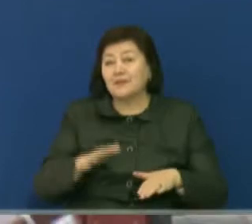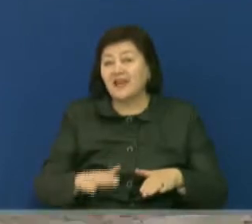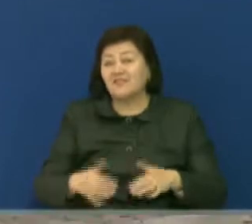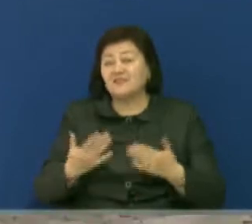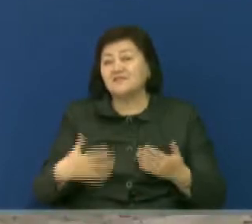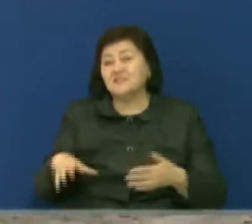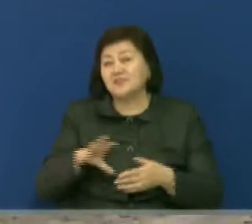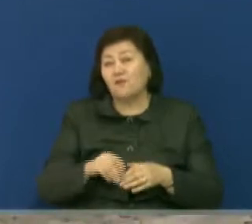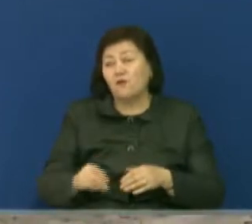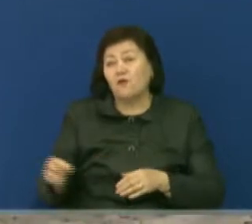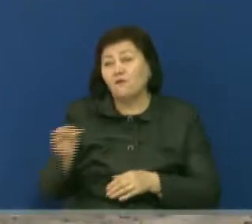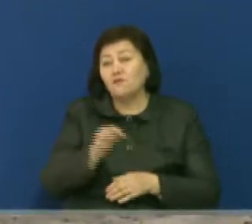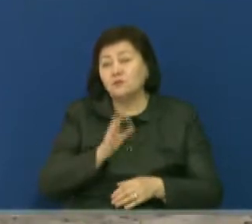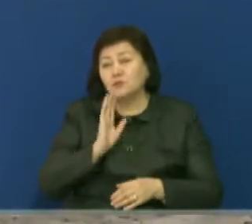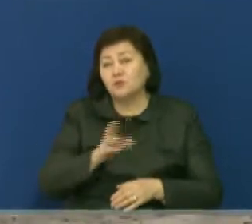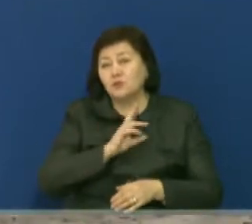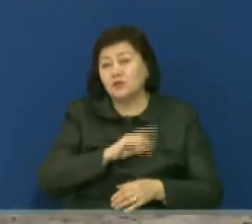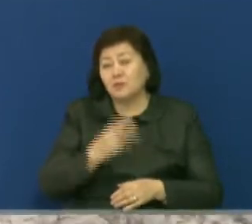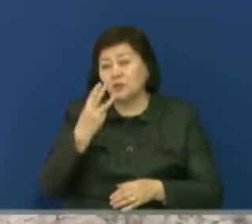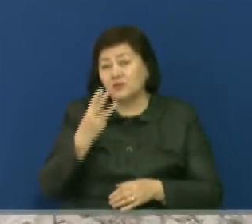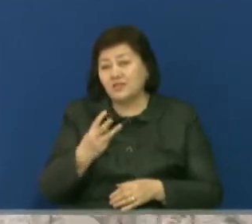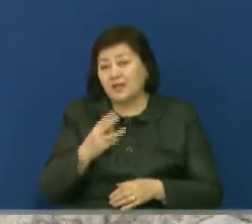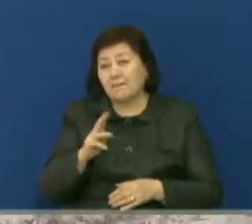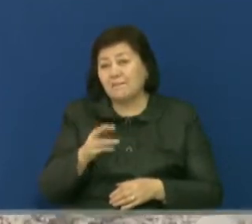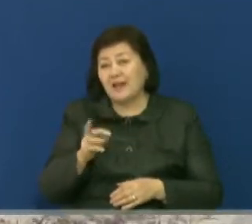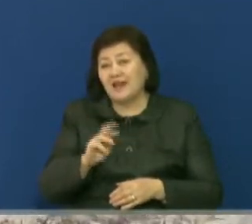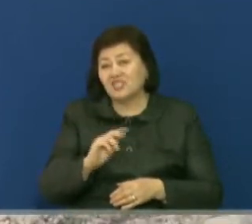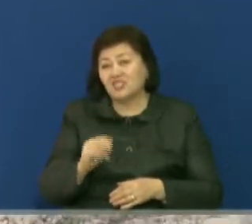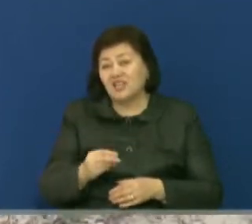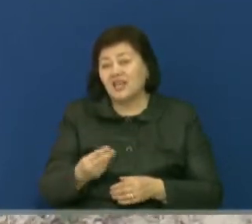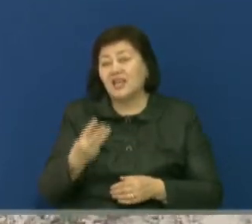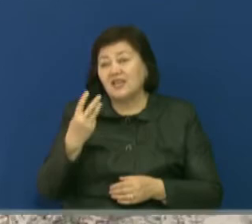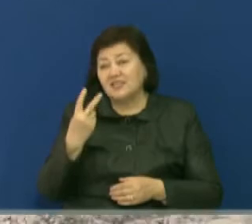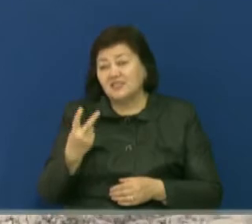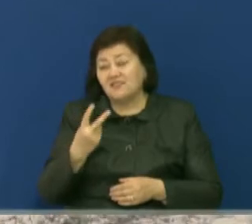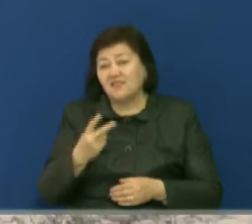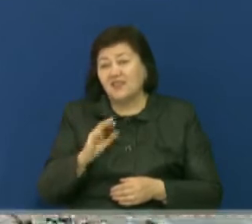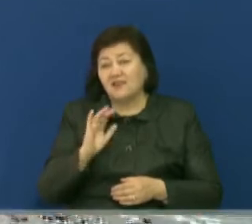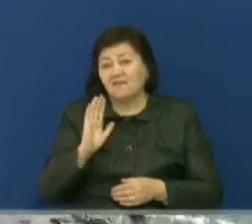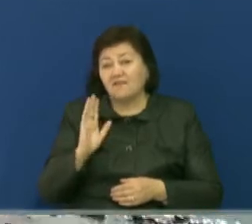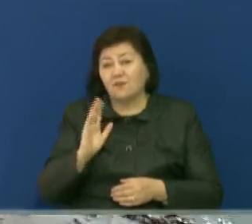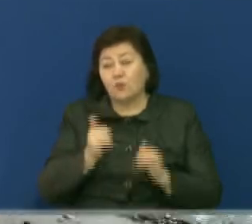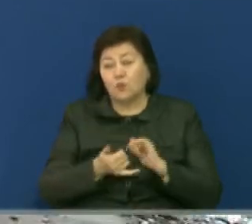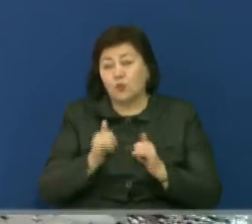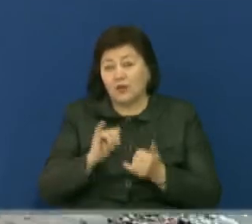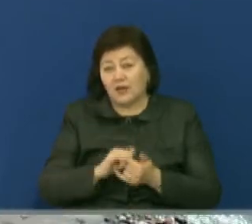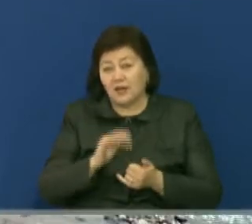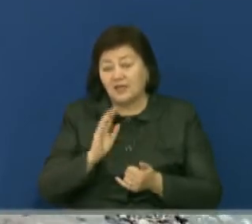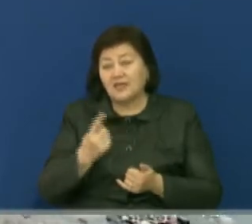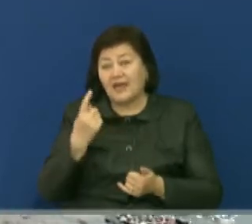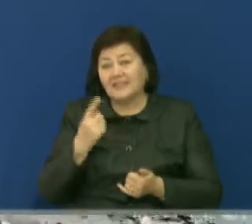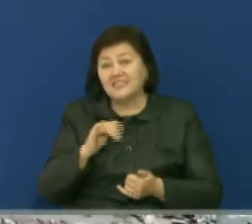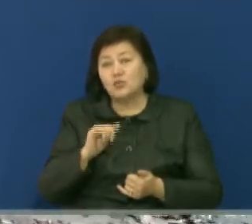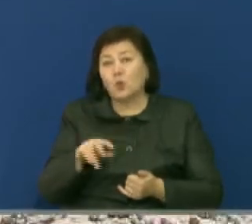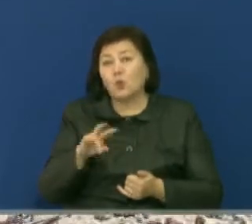в области в этом году будет работать 3 официальных пляжа. Помимо 2, расположенных в областном центре, еще один находится в Уланском районе. Также